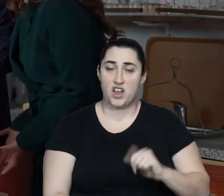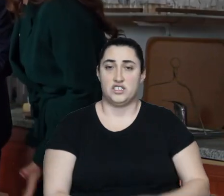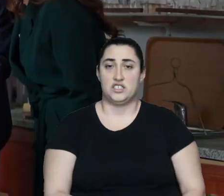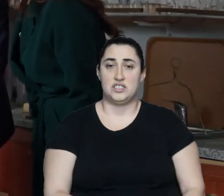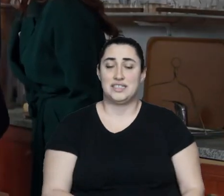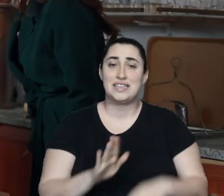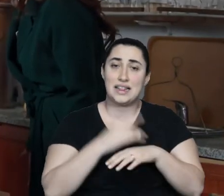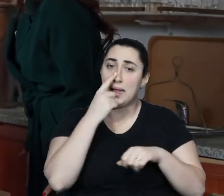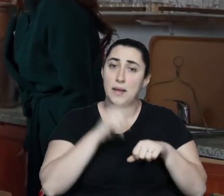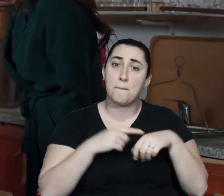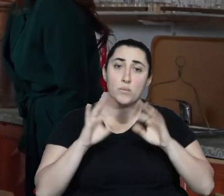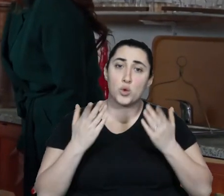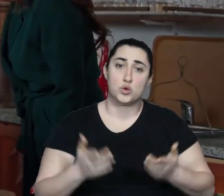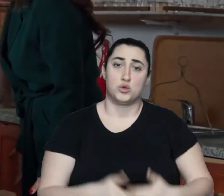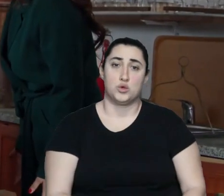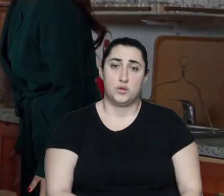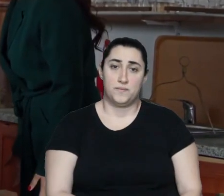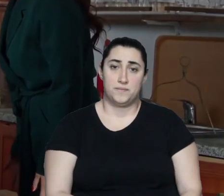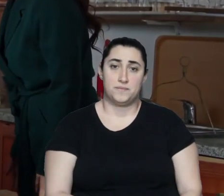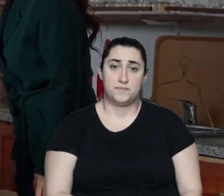şahidi var. Neden inanmıyorsun?